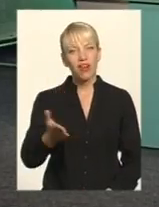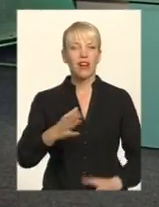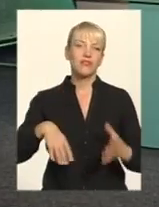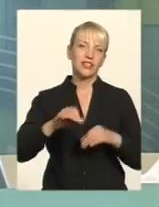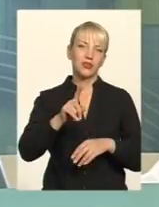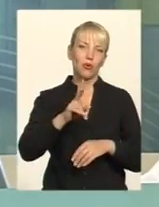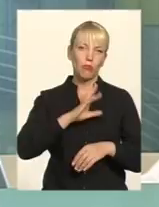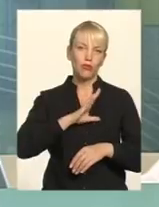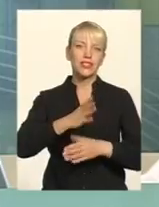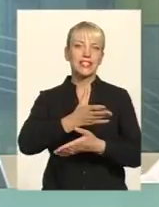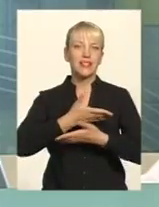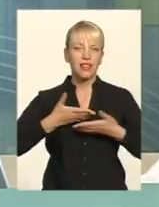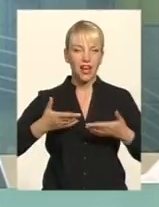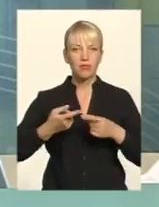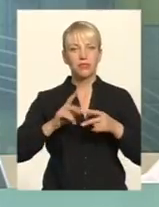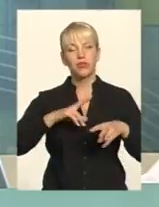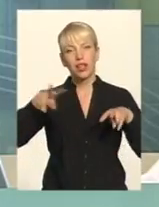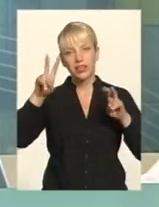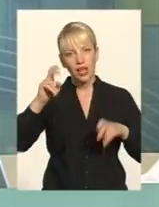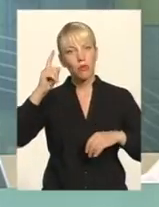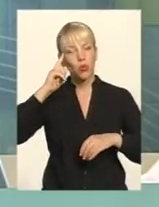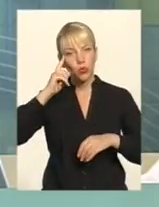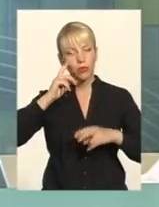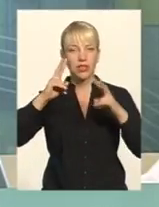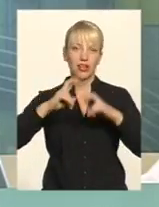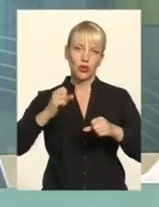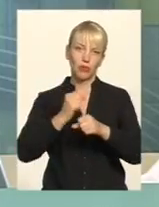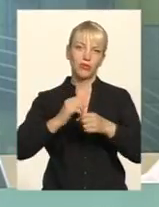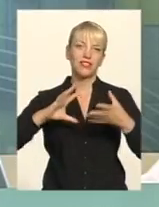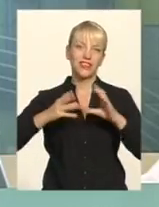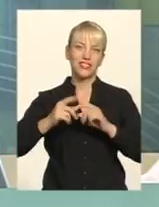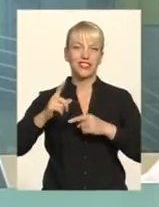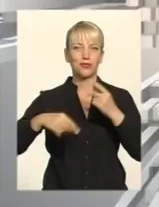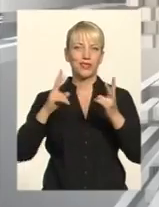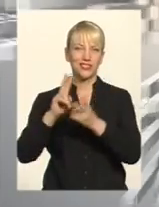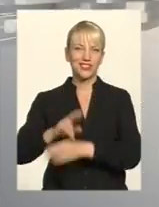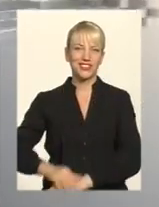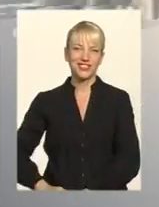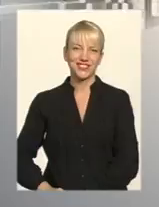усім, хто був із нами. Це була тема. Думайте, аналізуйте, робіть висновки. Побачимося завтра.